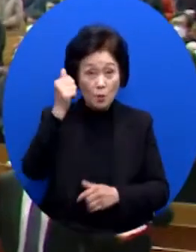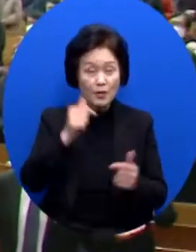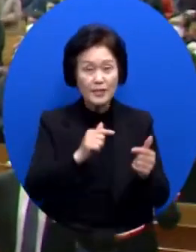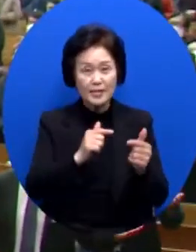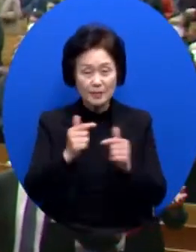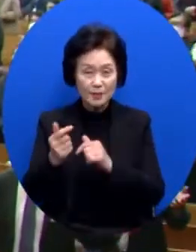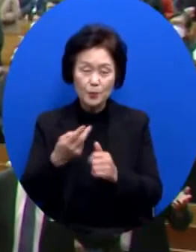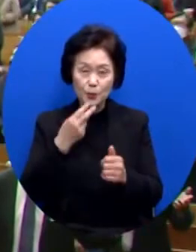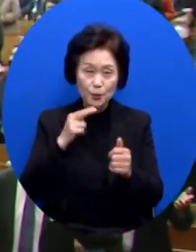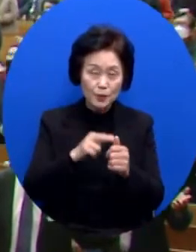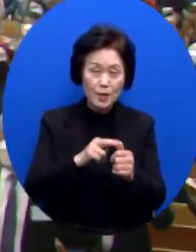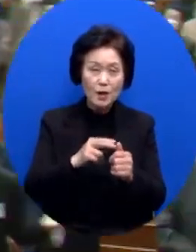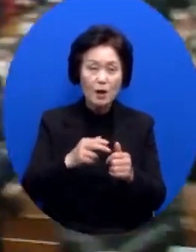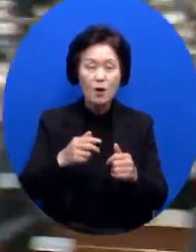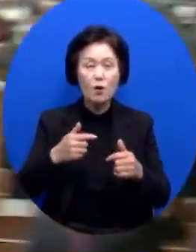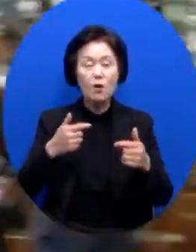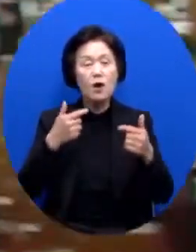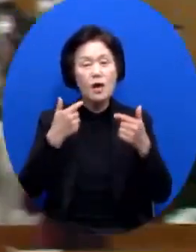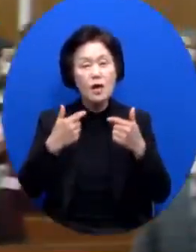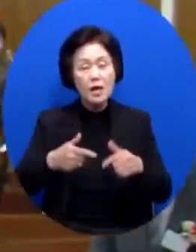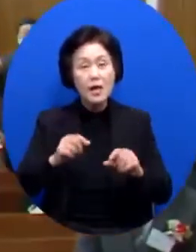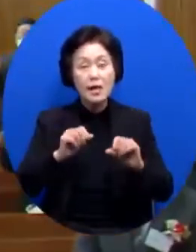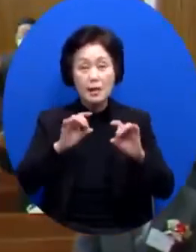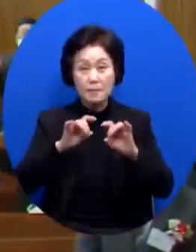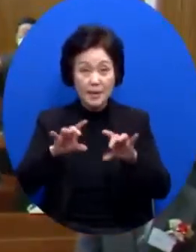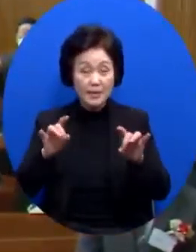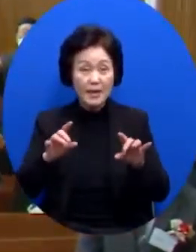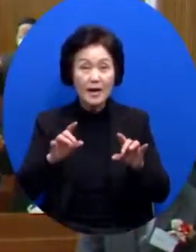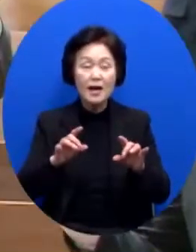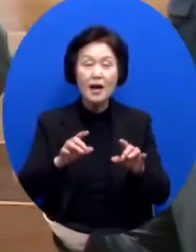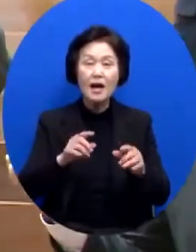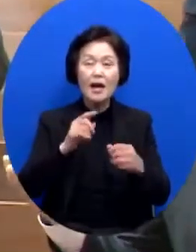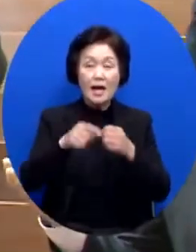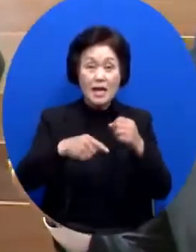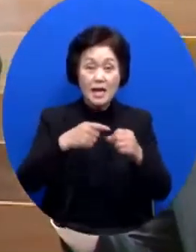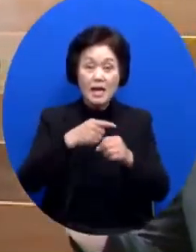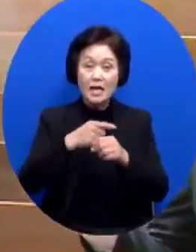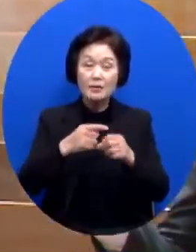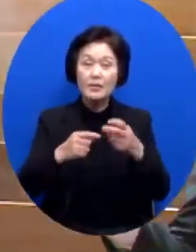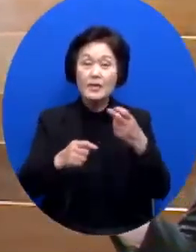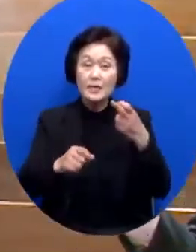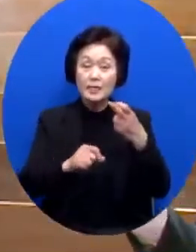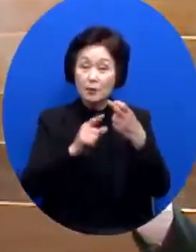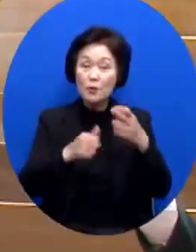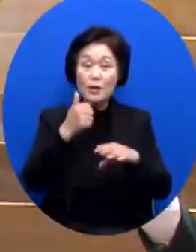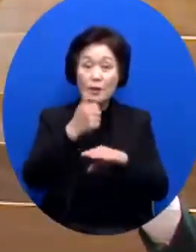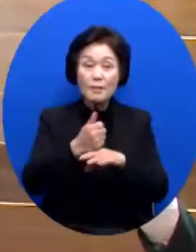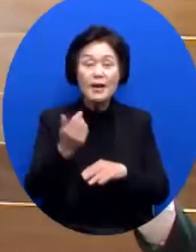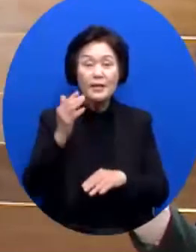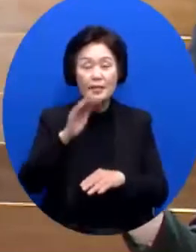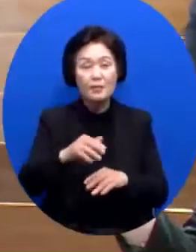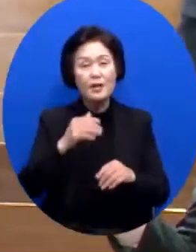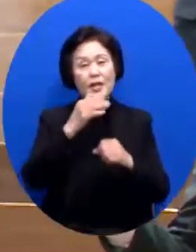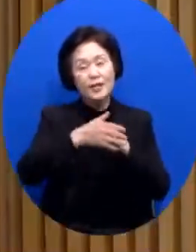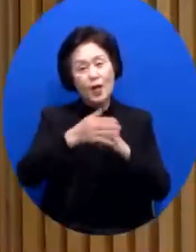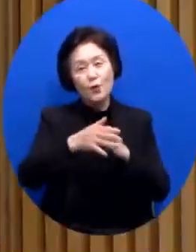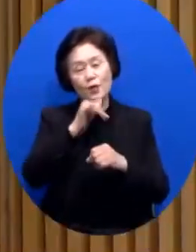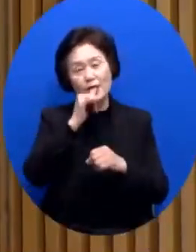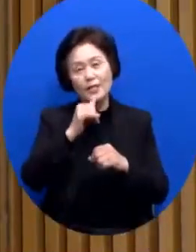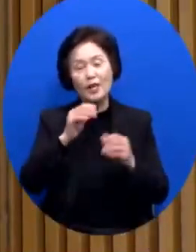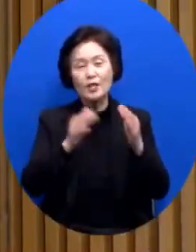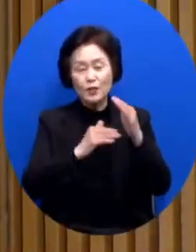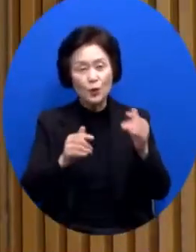그리고 매년 연말이 되면 은 어그 성취와 대회를 통해서 대구에 있는 교회의 성도들을